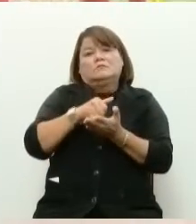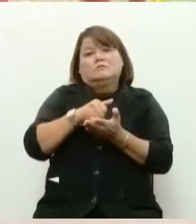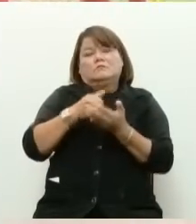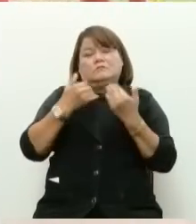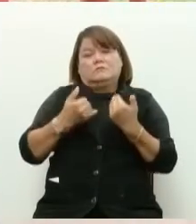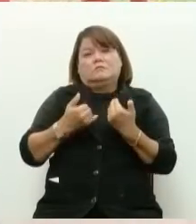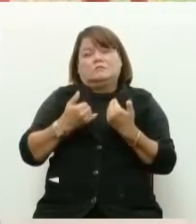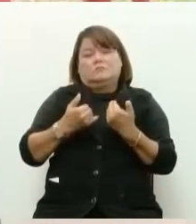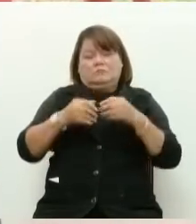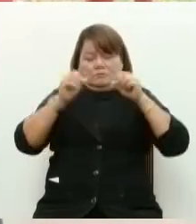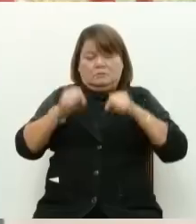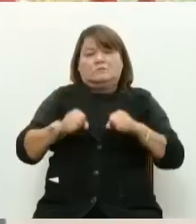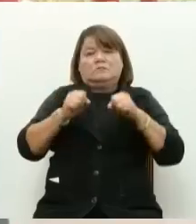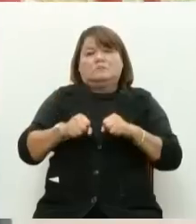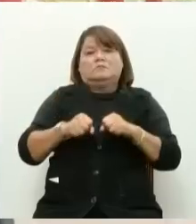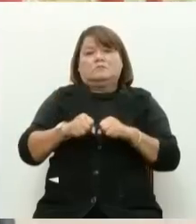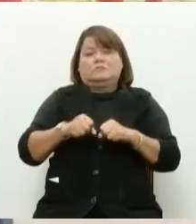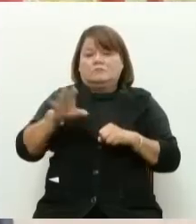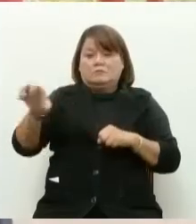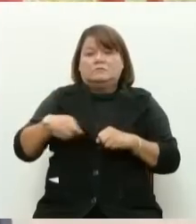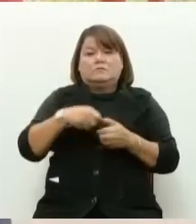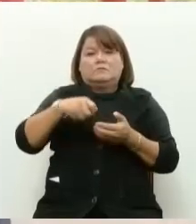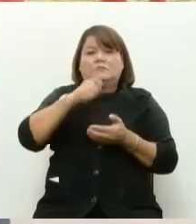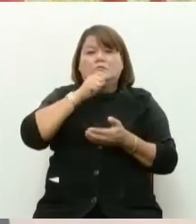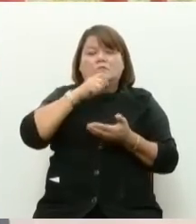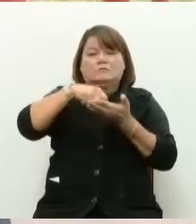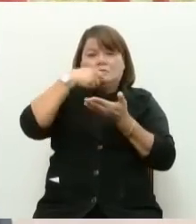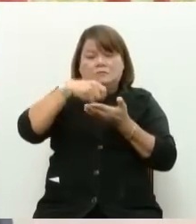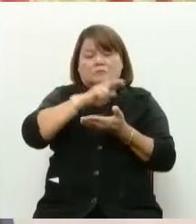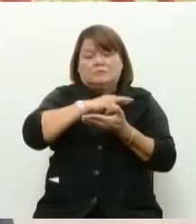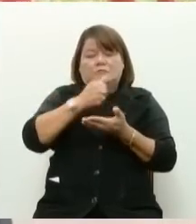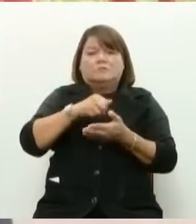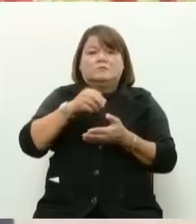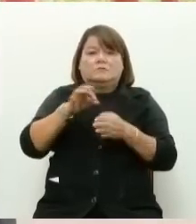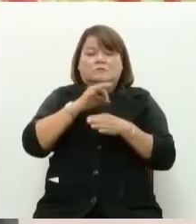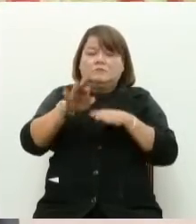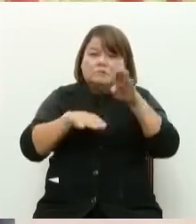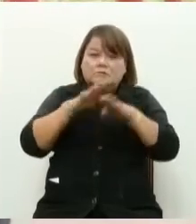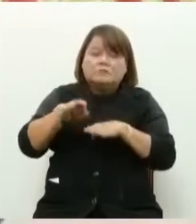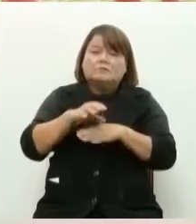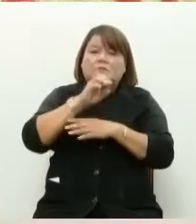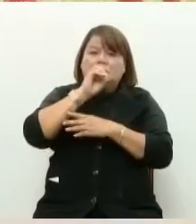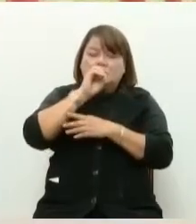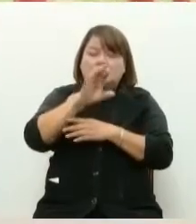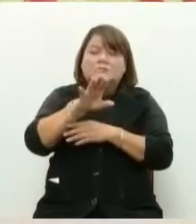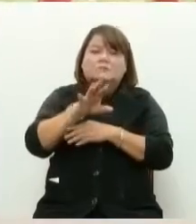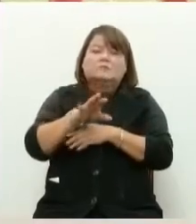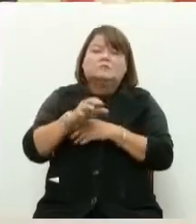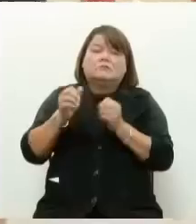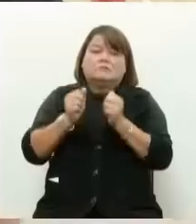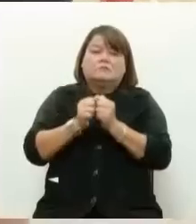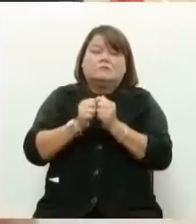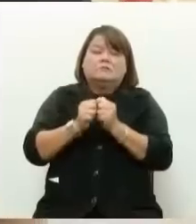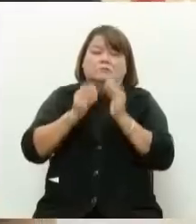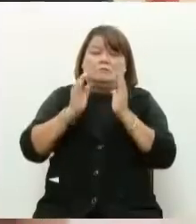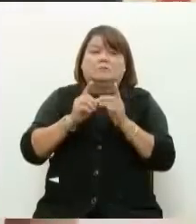กวันนี้เขาก็สามารถที่จะหยิบอาหารรับประทานเองได้ฝึกเดินนะคะมีการส่งเสียงตอบโต้กับคน